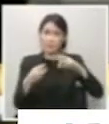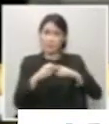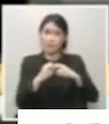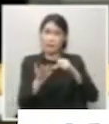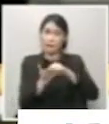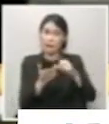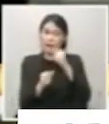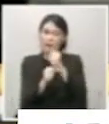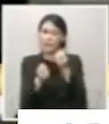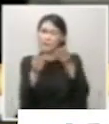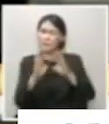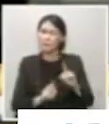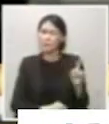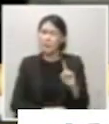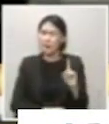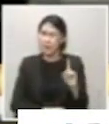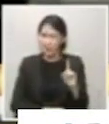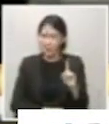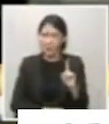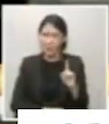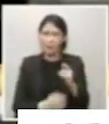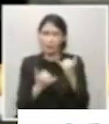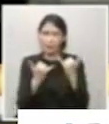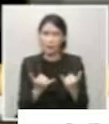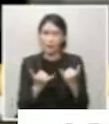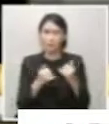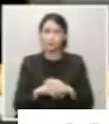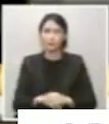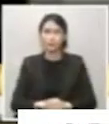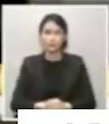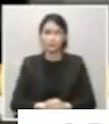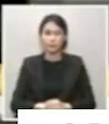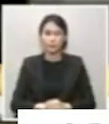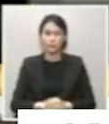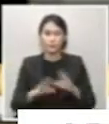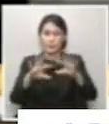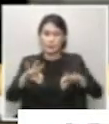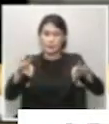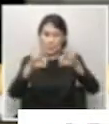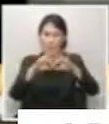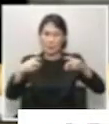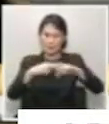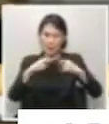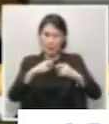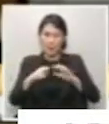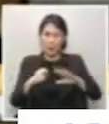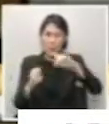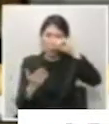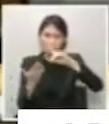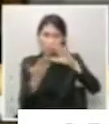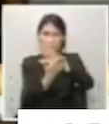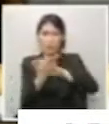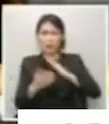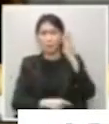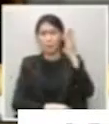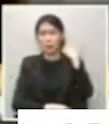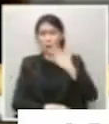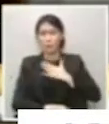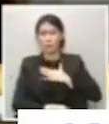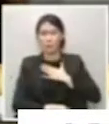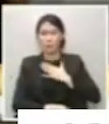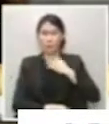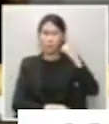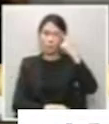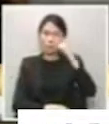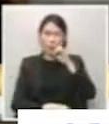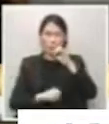อย่างไรท่านประธานที่เคารพครับหัวใจของปัญหาบ้านเมืองกระผมเคยให้ความเห็นไว้หลาย